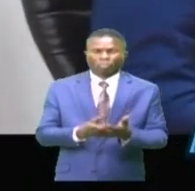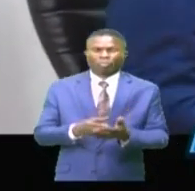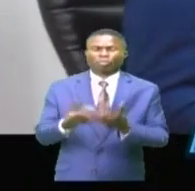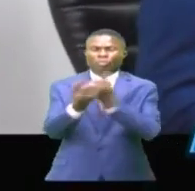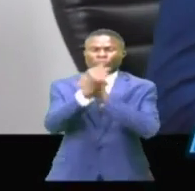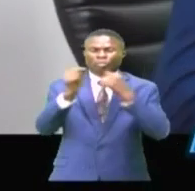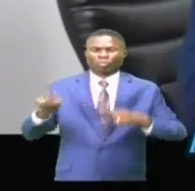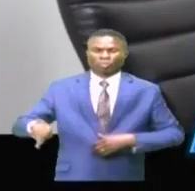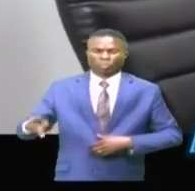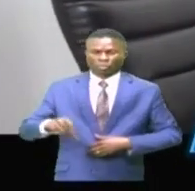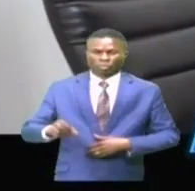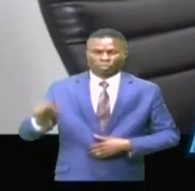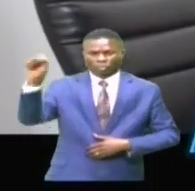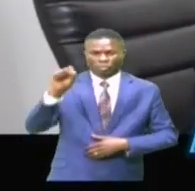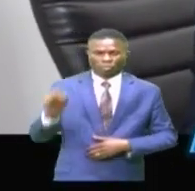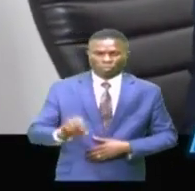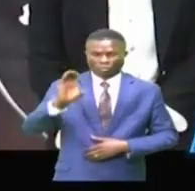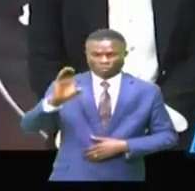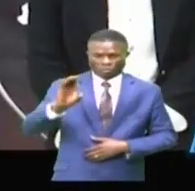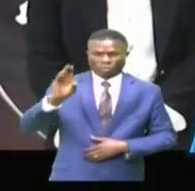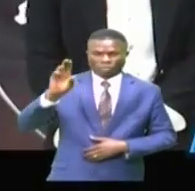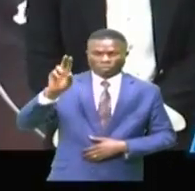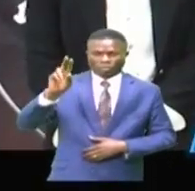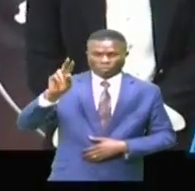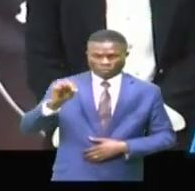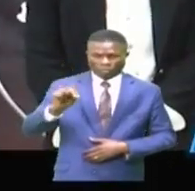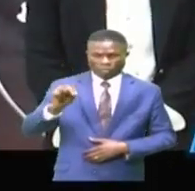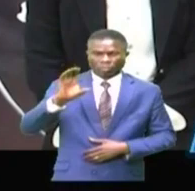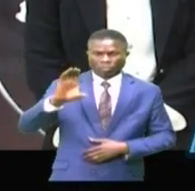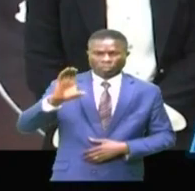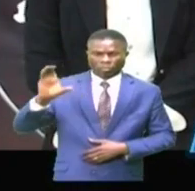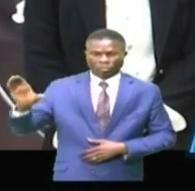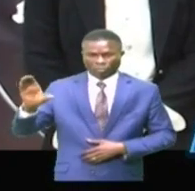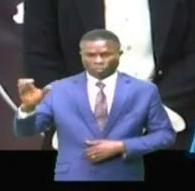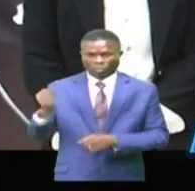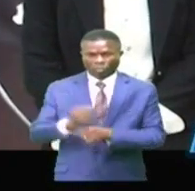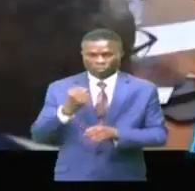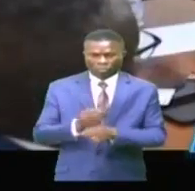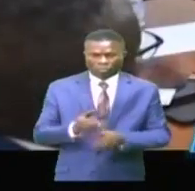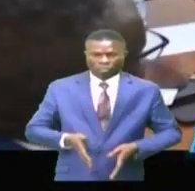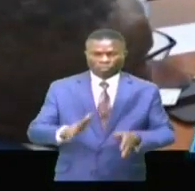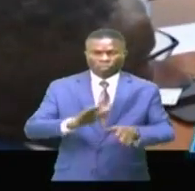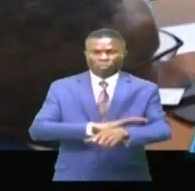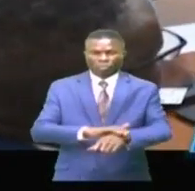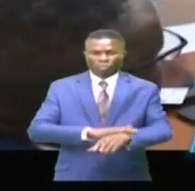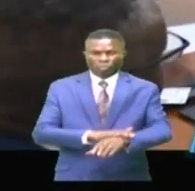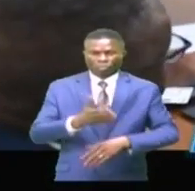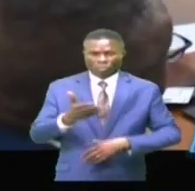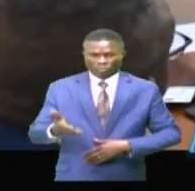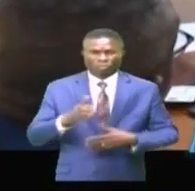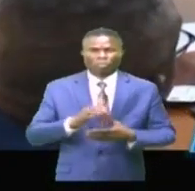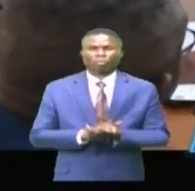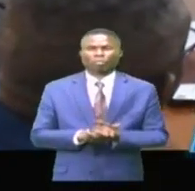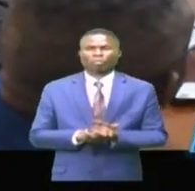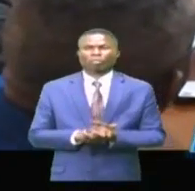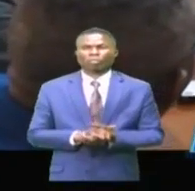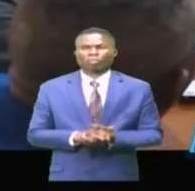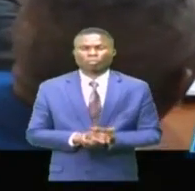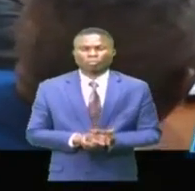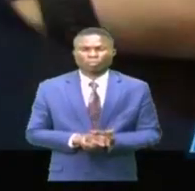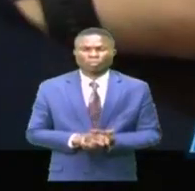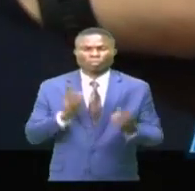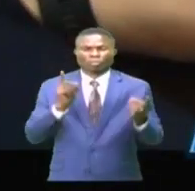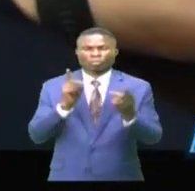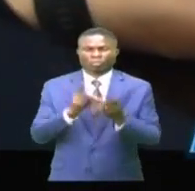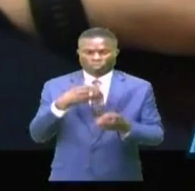et la SNCC a relevé le défi dans le secteur de chemin de fer nous avons rencontré la société CCE